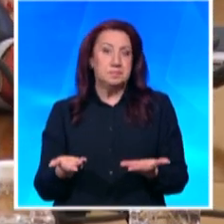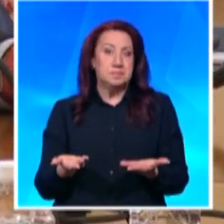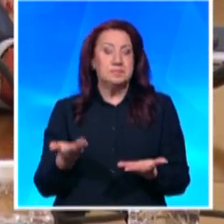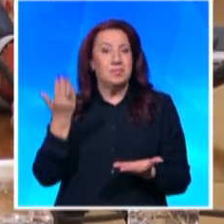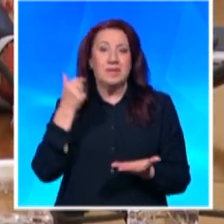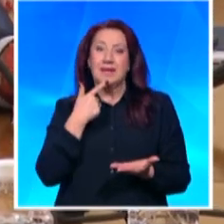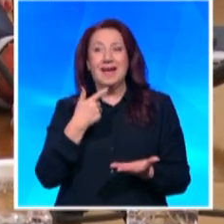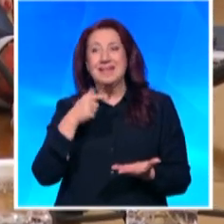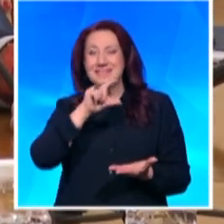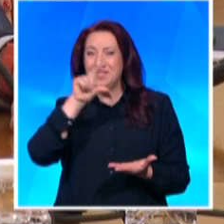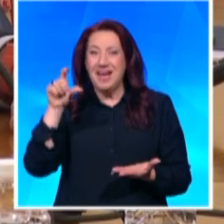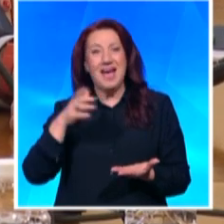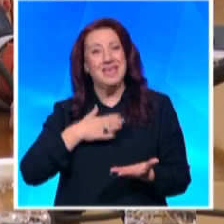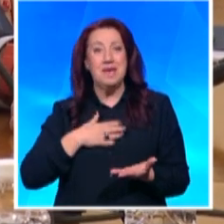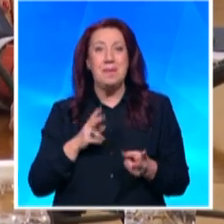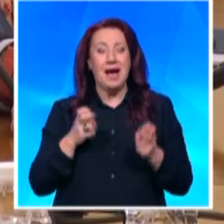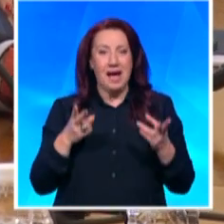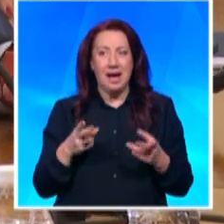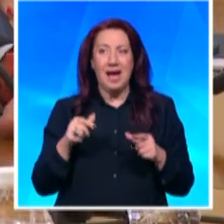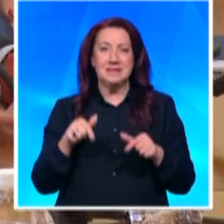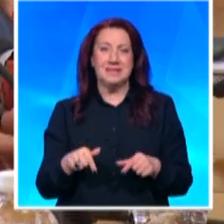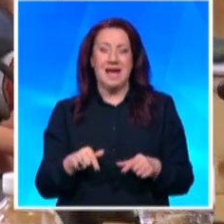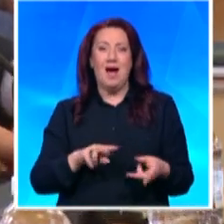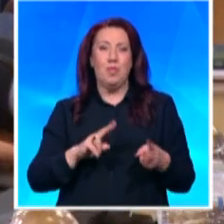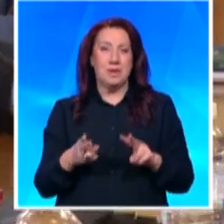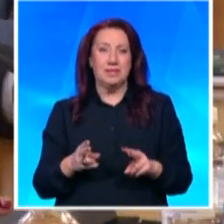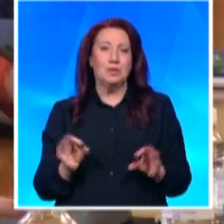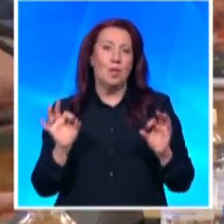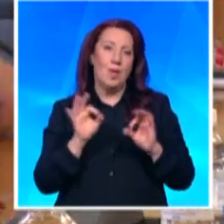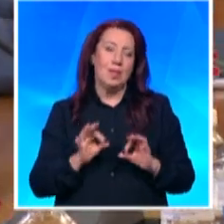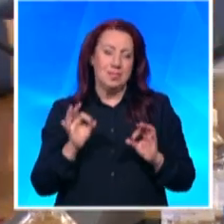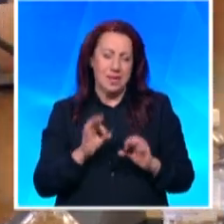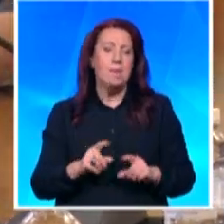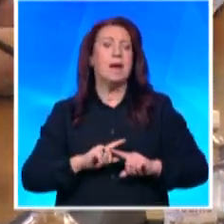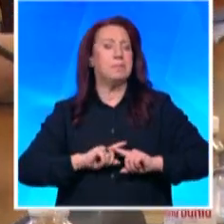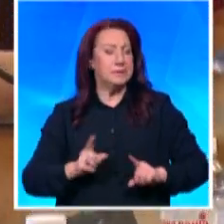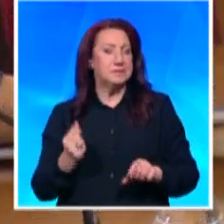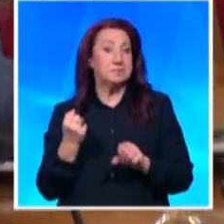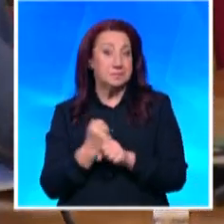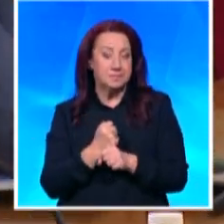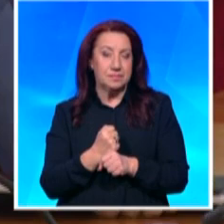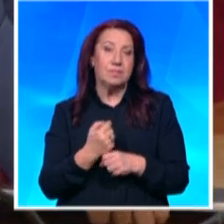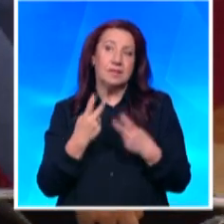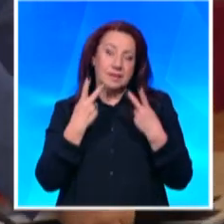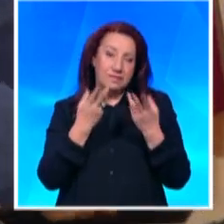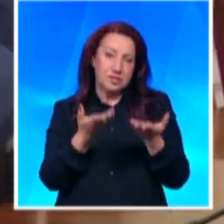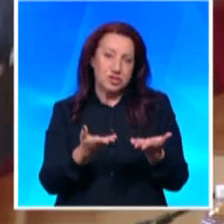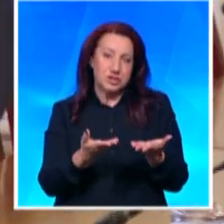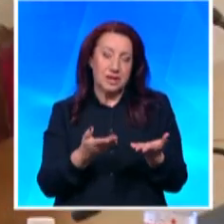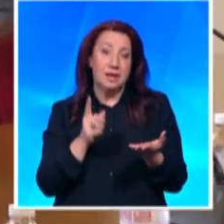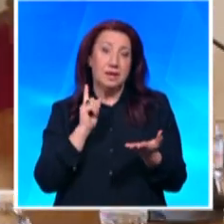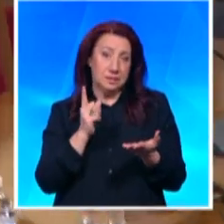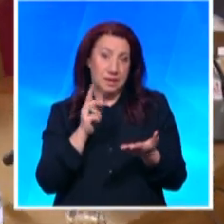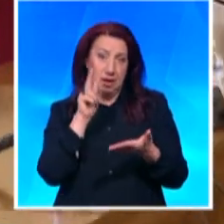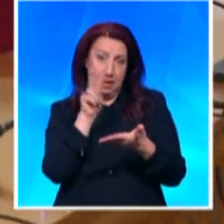е демонстрирана пред вас. Благодаря за вниманието. Нека да ви прочета какво съм отговорил на